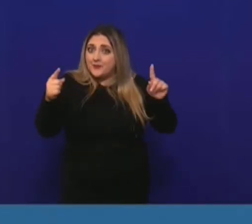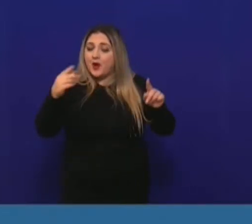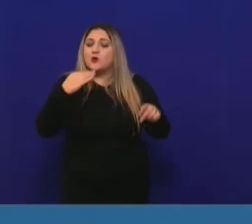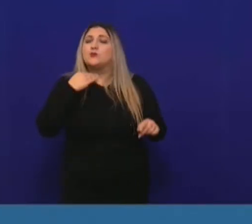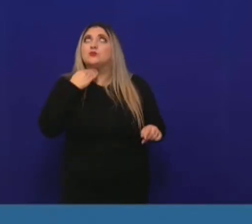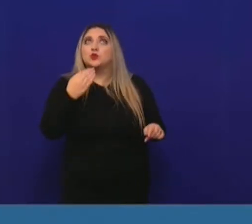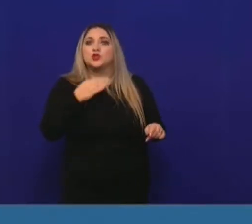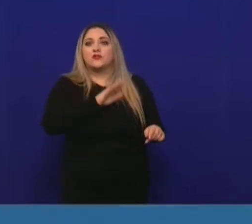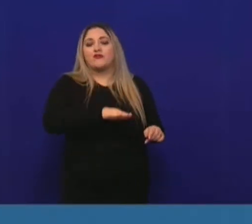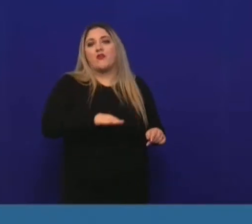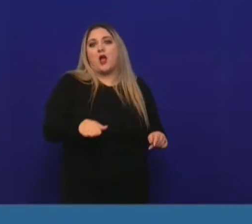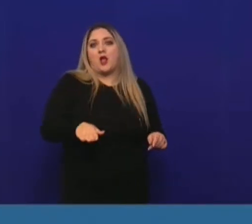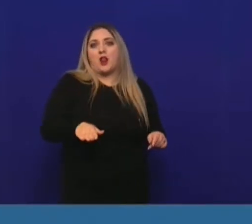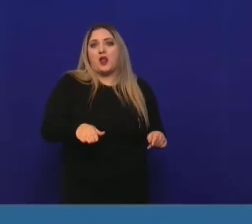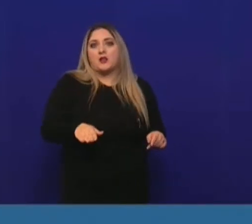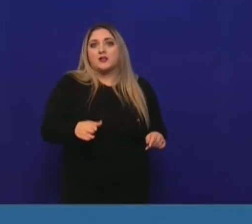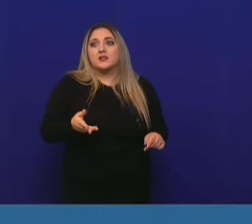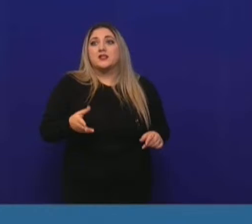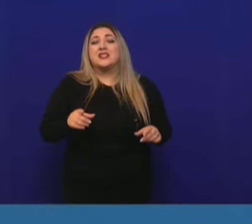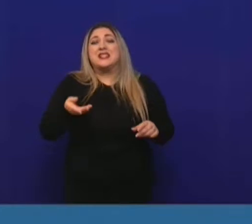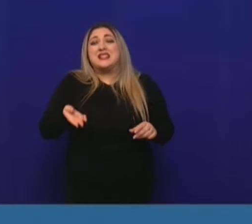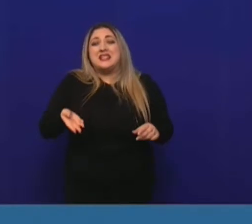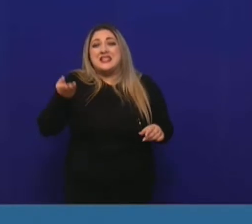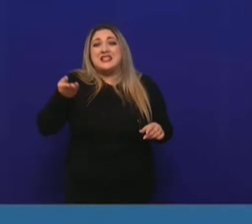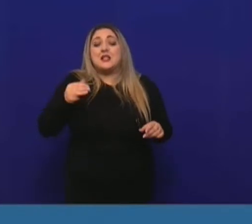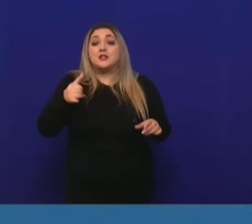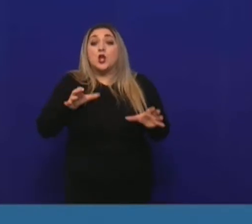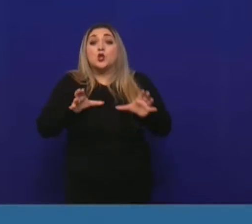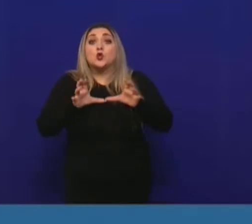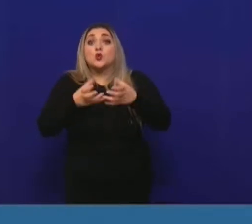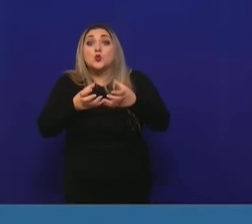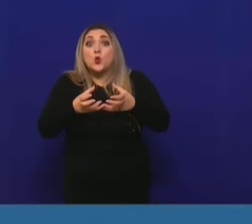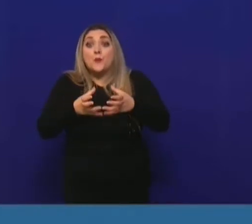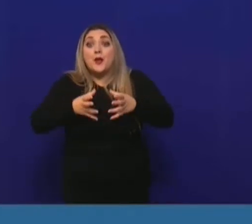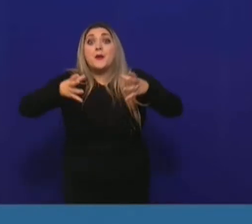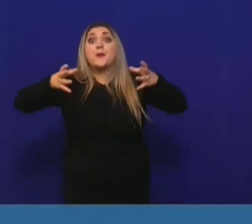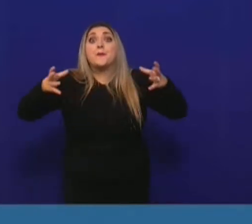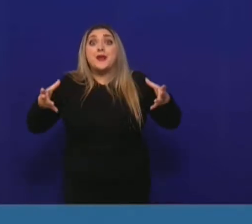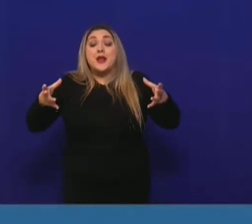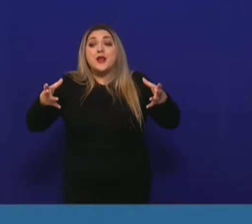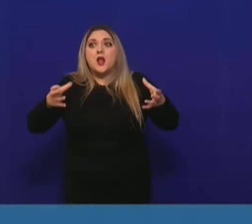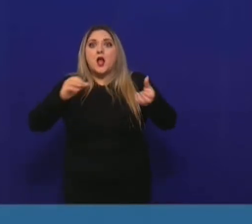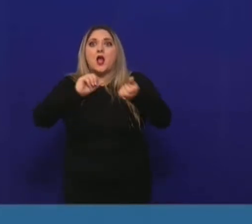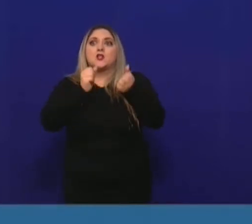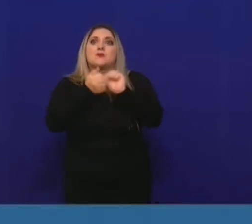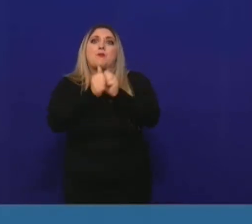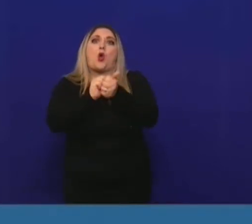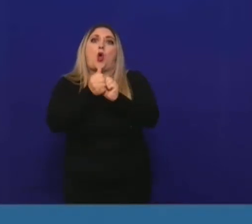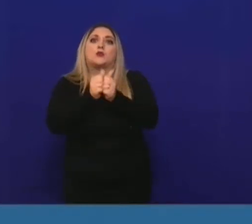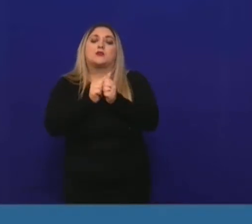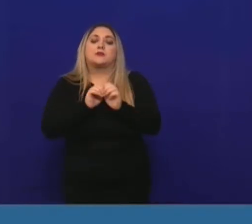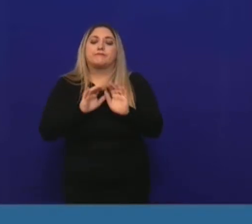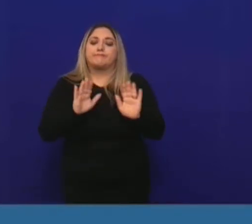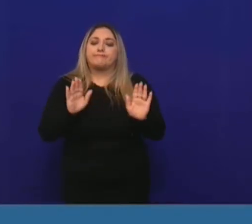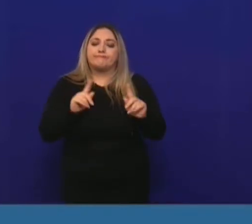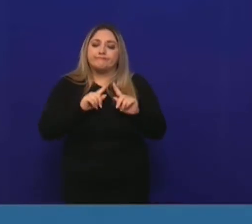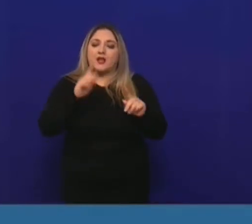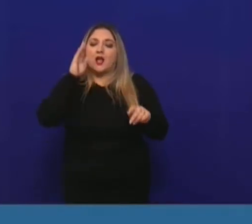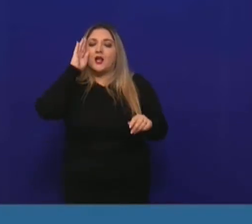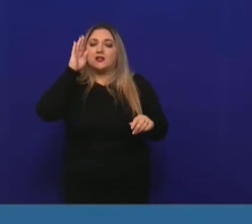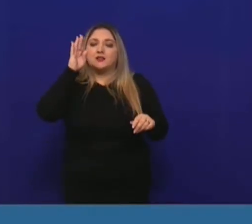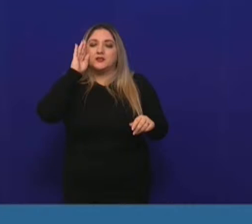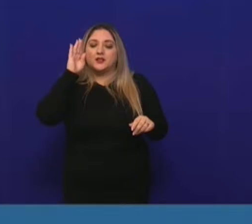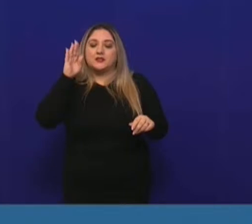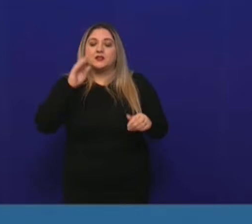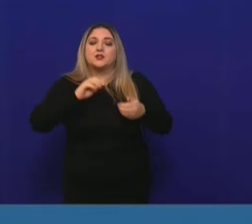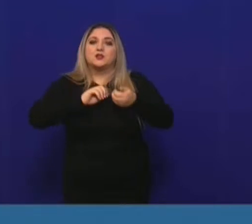jmorru jagħmlu attività fiżika fi gruppi li tajjeb li tagħmel attività fiżika però rridu noqogħdu iktar stringenti fuq